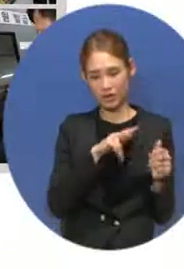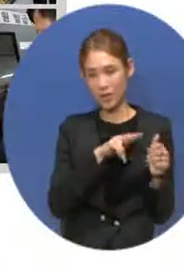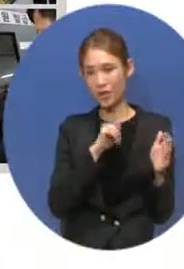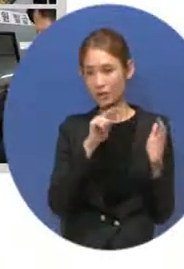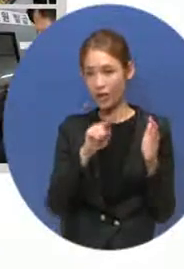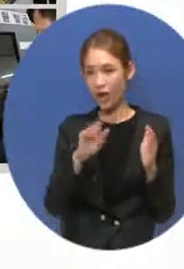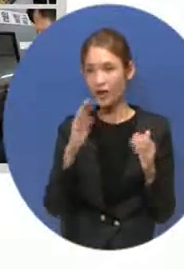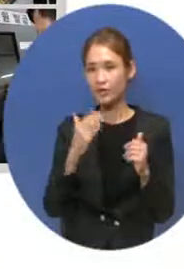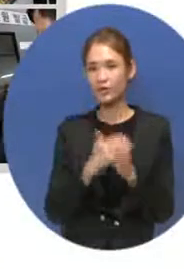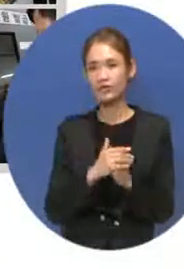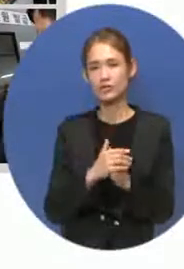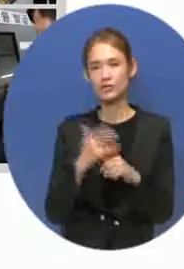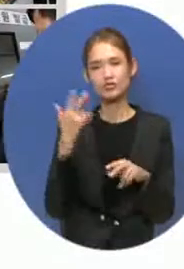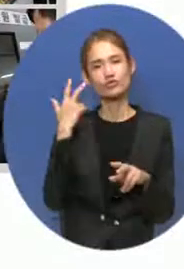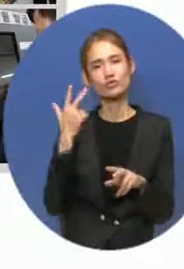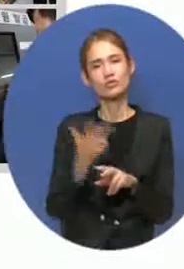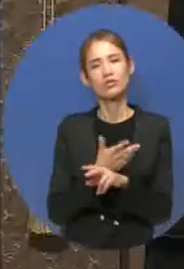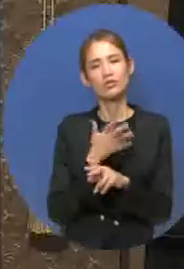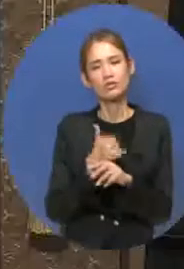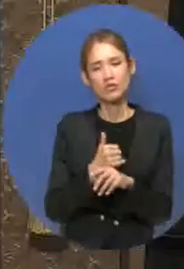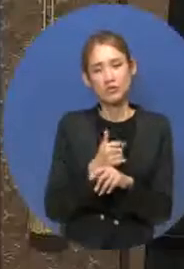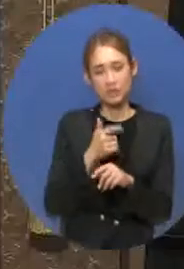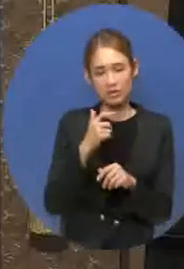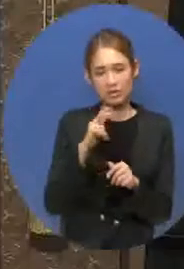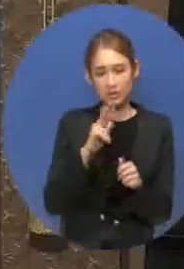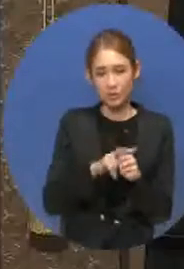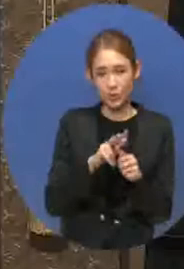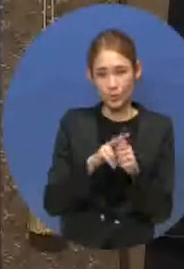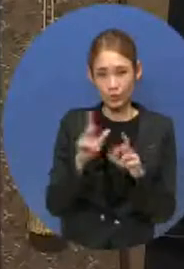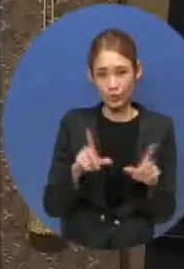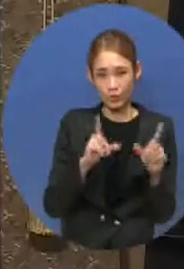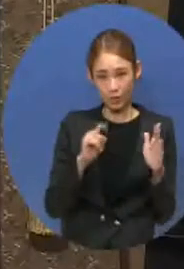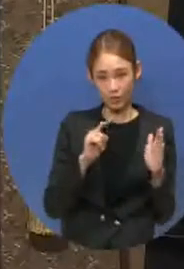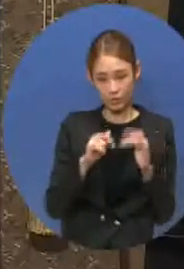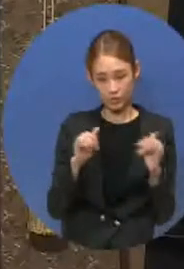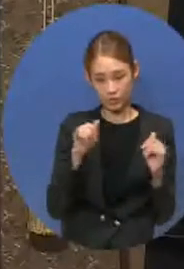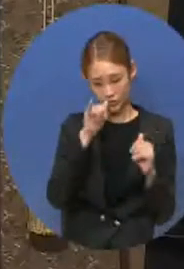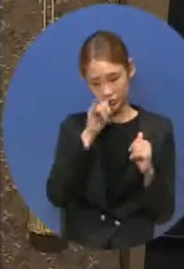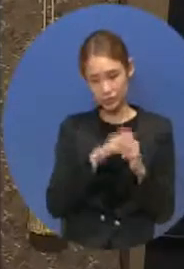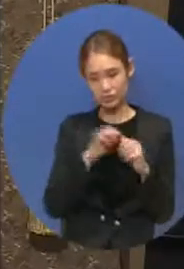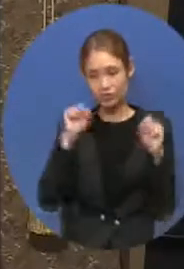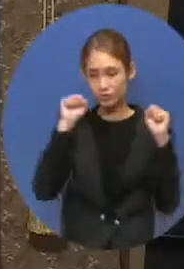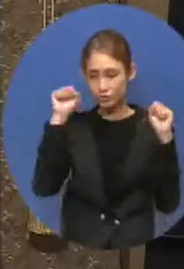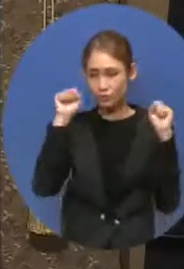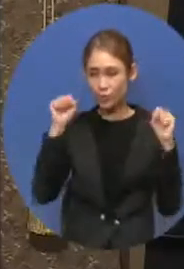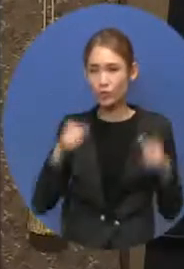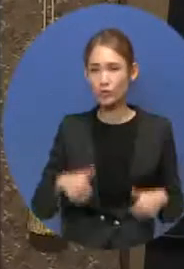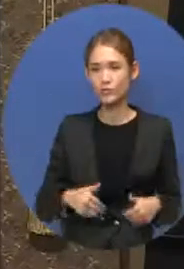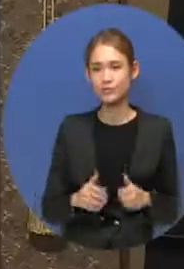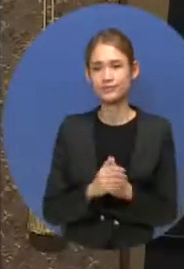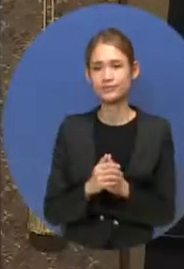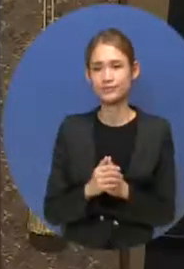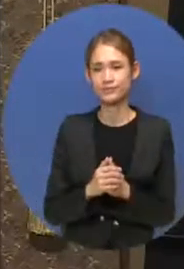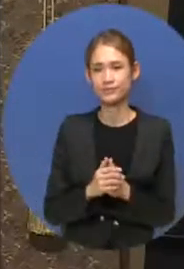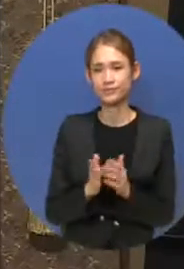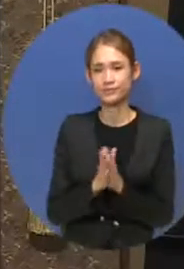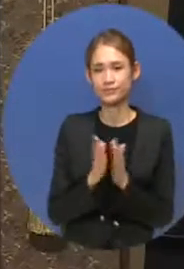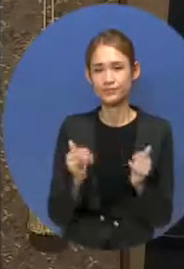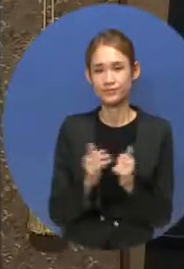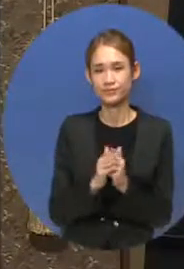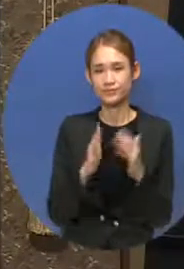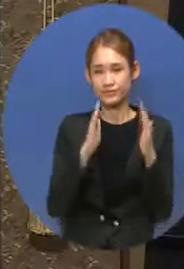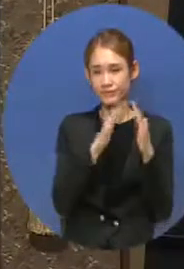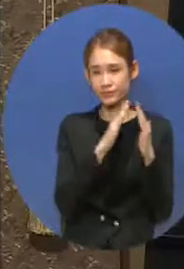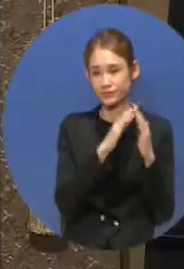되고 그쵸. 또 주말에는 종교생활 하신 분들은 종교생활 하셔야 되고 네. 또 운동도 해야 되잖아요. 네. 그러니까 본인의 집이